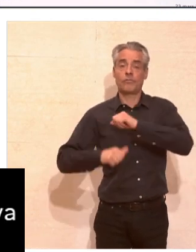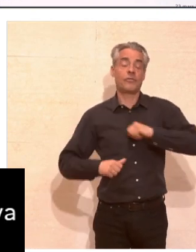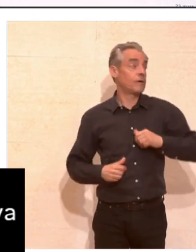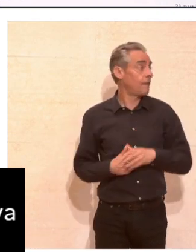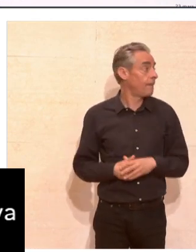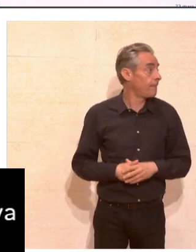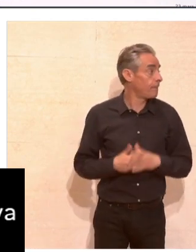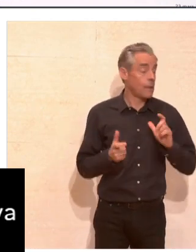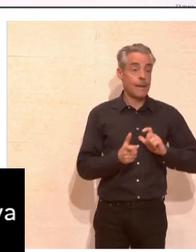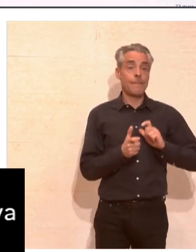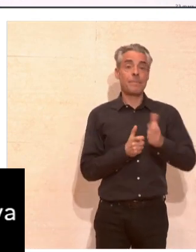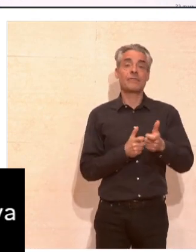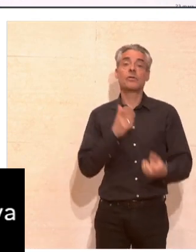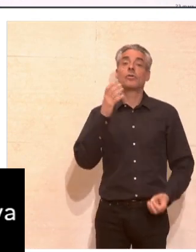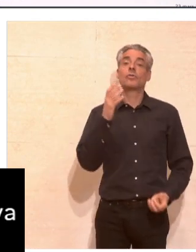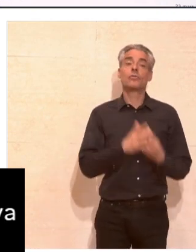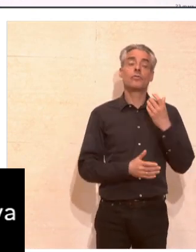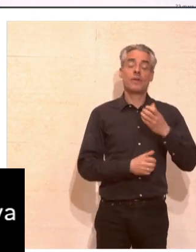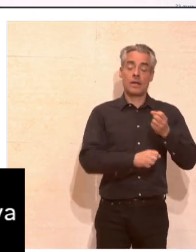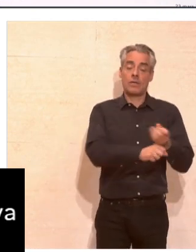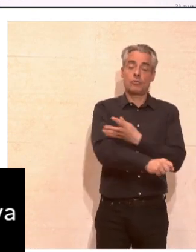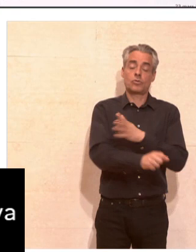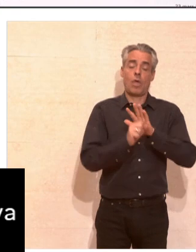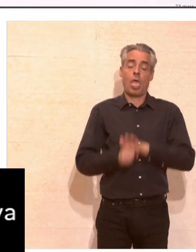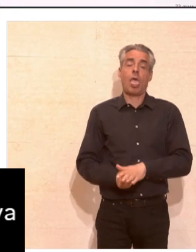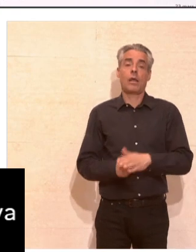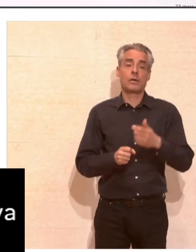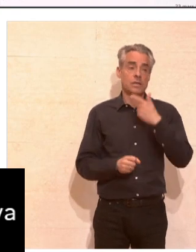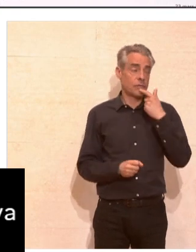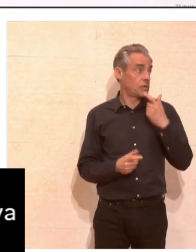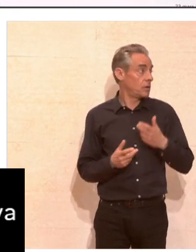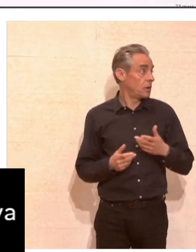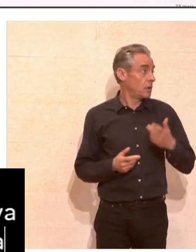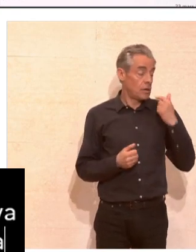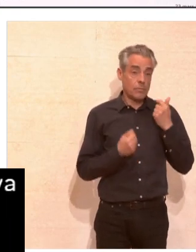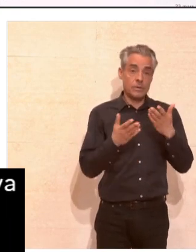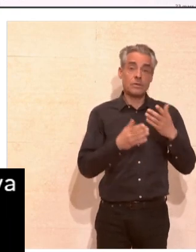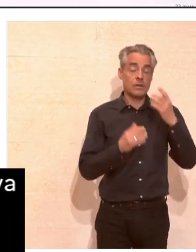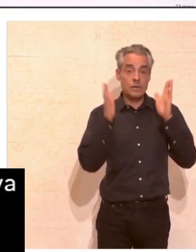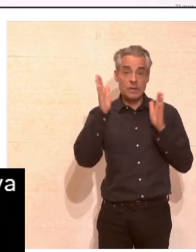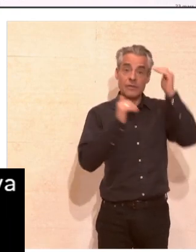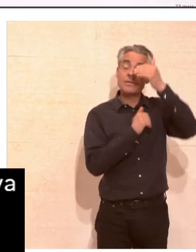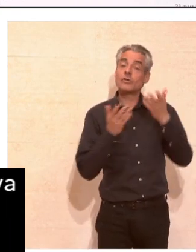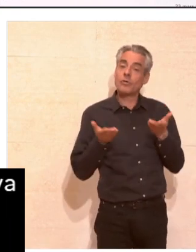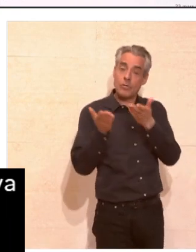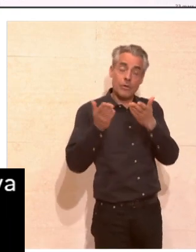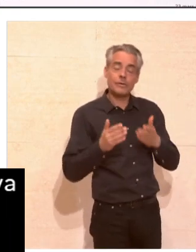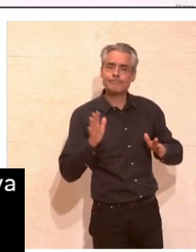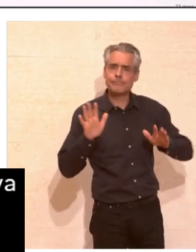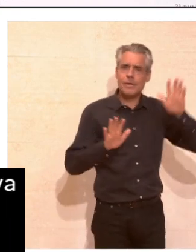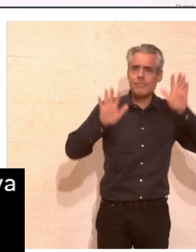Et donc, qu'est-ce que ça va générer? Une mauvaise discrimination des émotions et aussi une moindre empathie. Donc, par exemple, simplement de présenter des visages et de demander aux personnes de